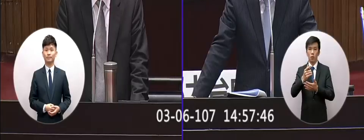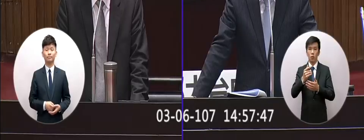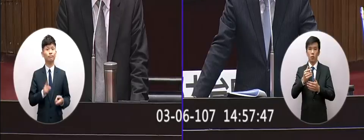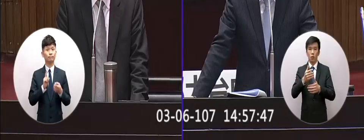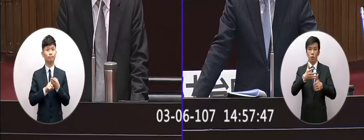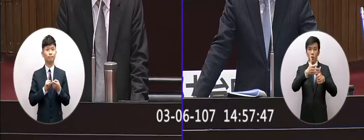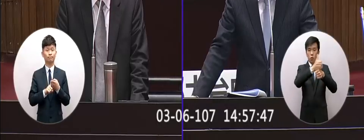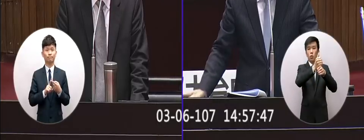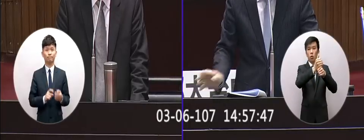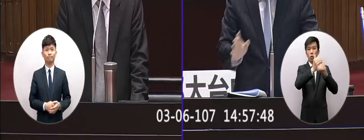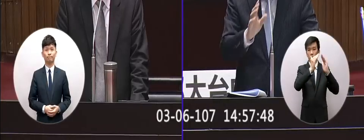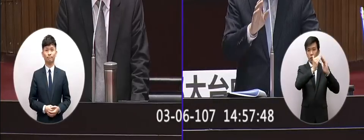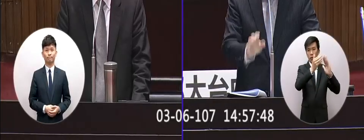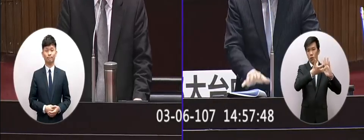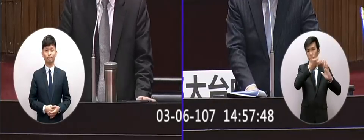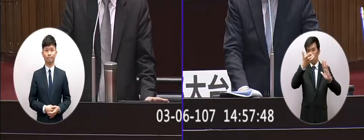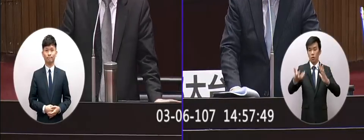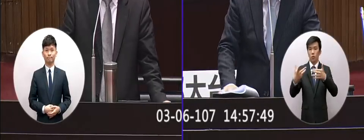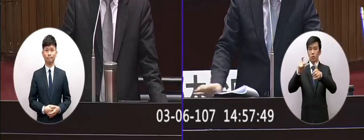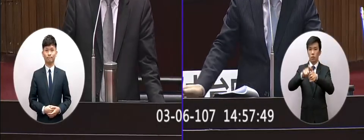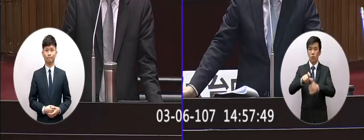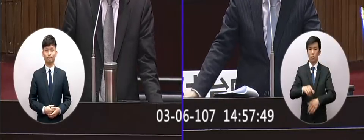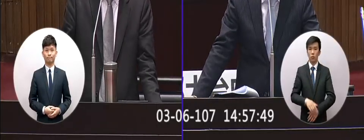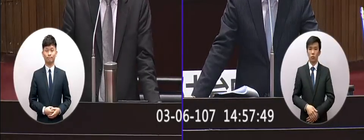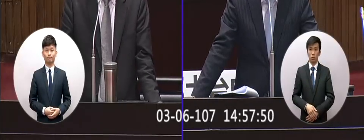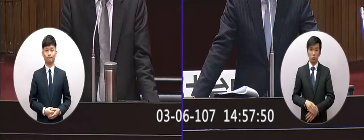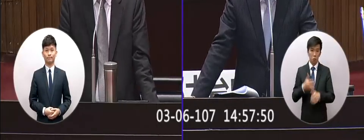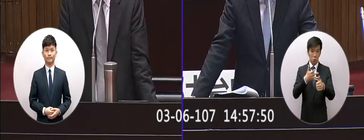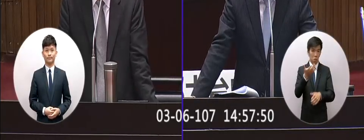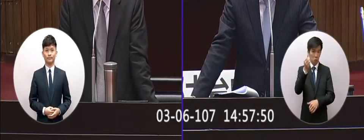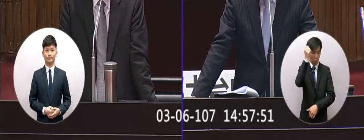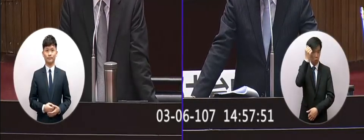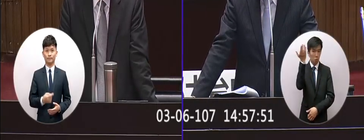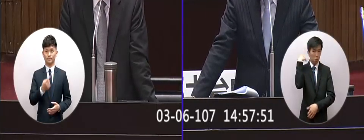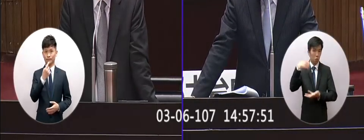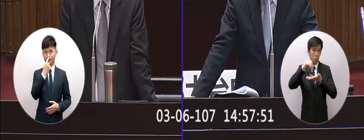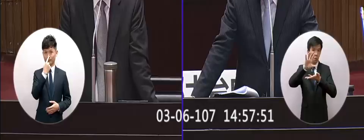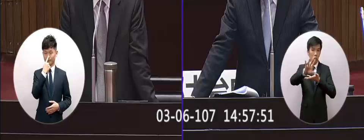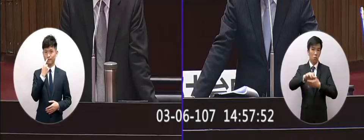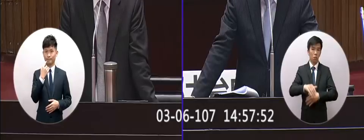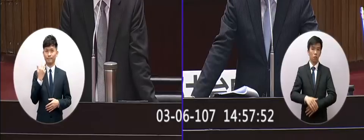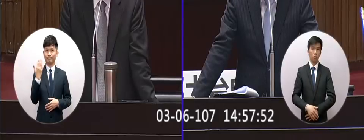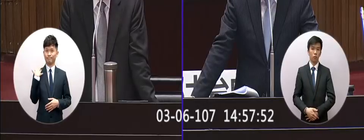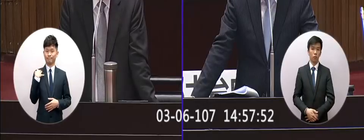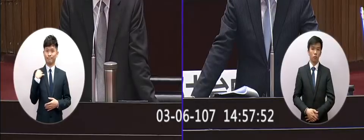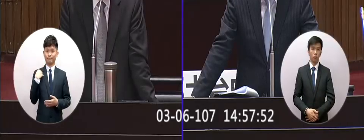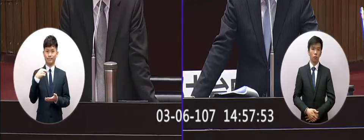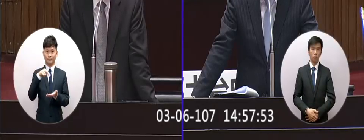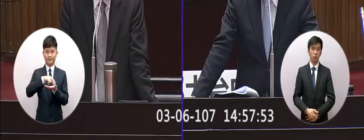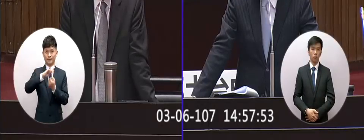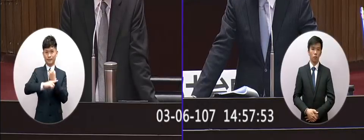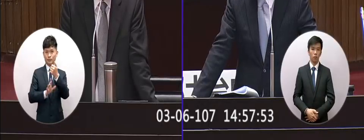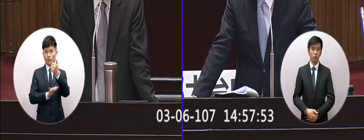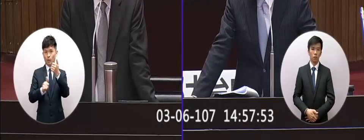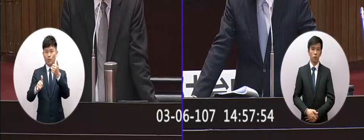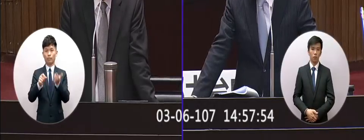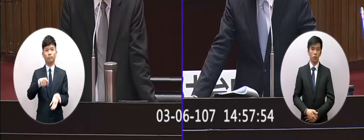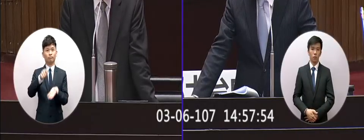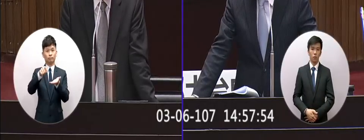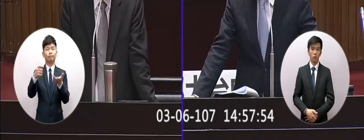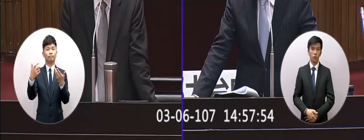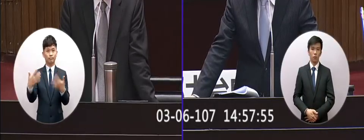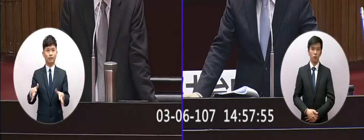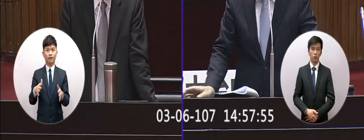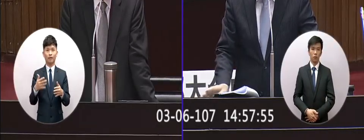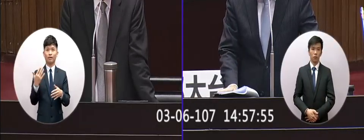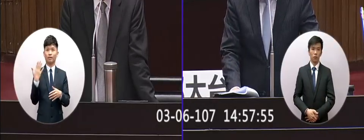是。 对不对？你记不记得你过去所讲的？ 我当立法委员的时候就这样主张，哎，当市